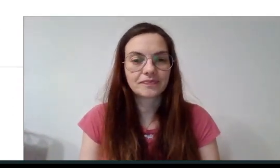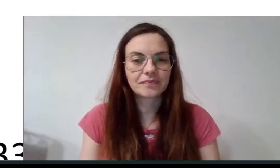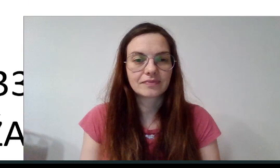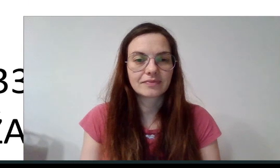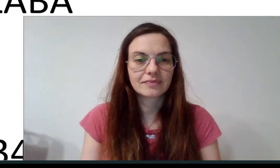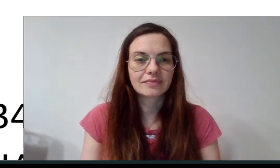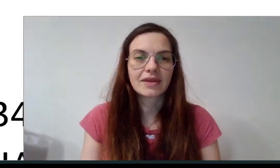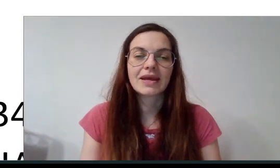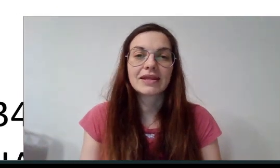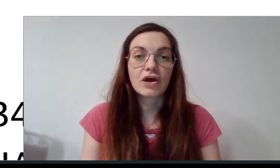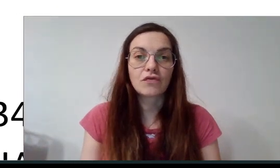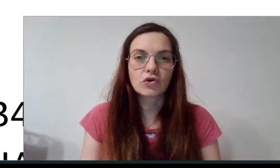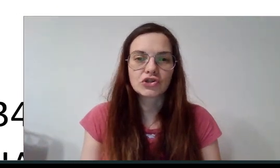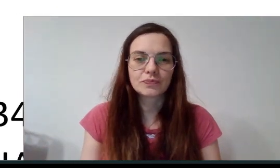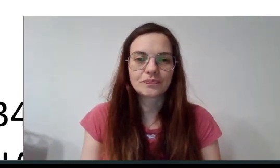Der Frosch.